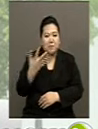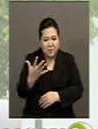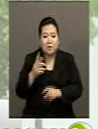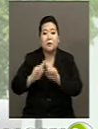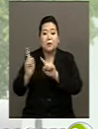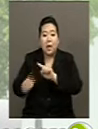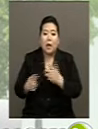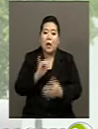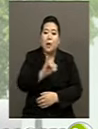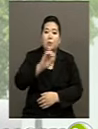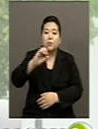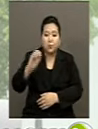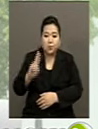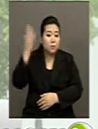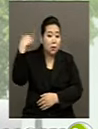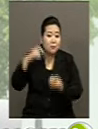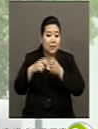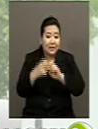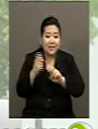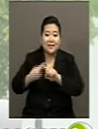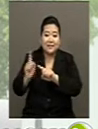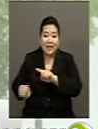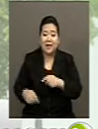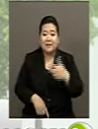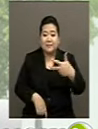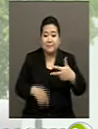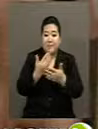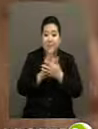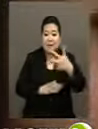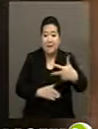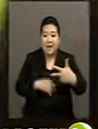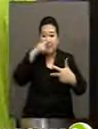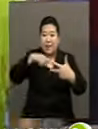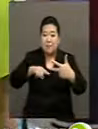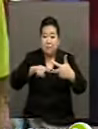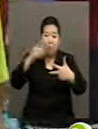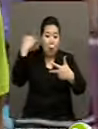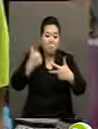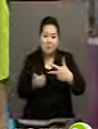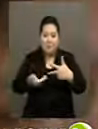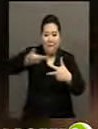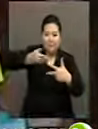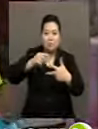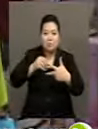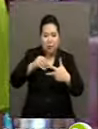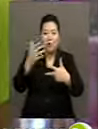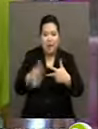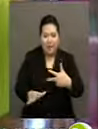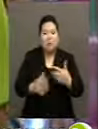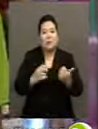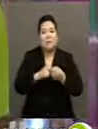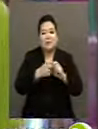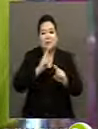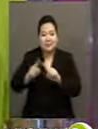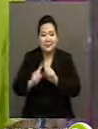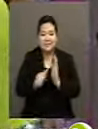ก็สามารถที่จะหลุดพ้นจากระดับเทียร์3ขึ้นมาได ้ครับก็ทำให้การแก้ปัญหาต่างๆเนี่ยมันไปได้นะฮะก็เลยส่